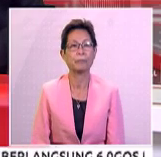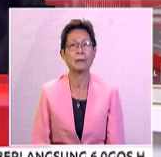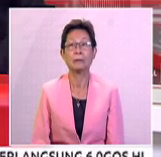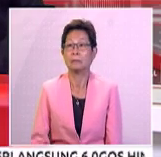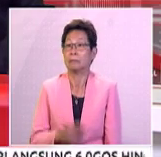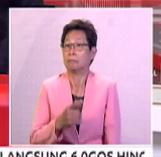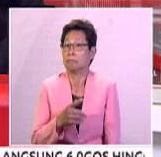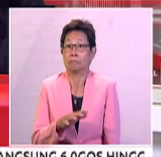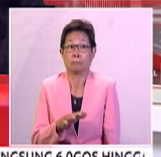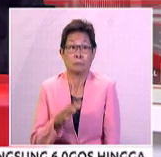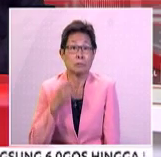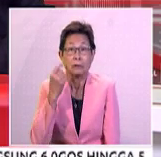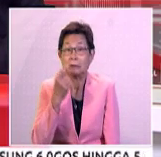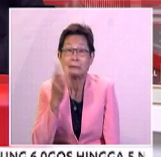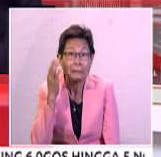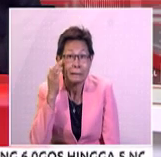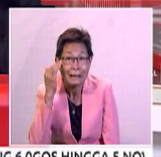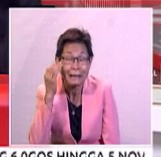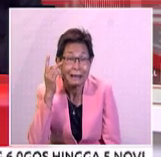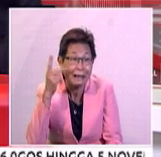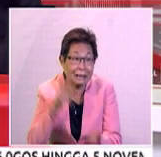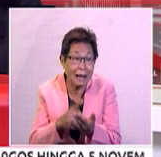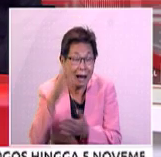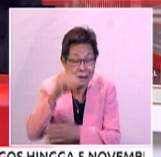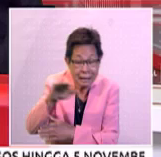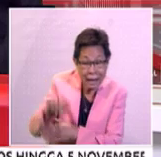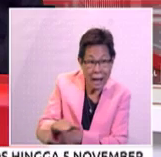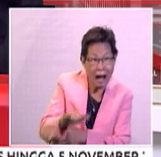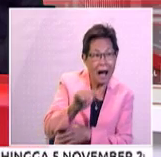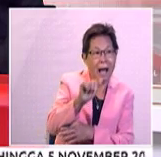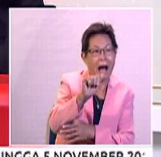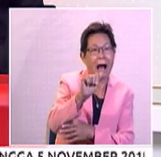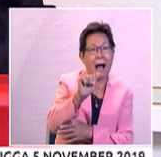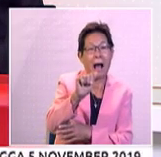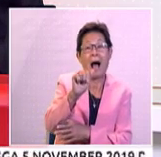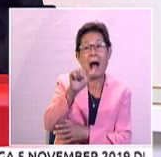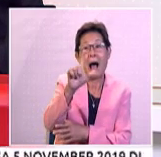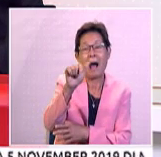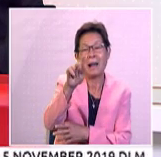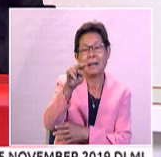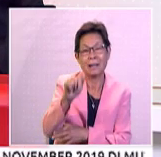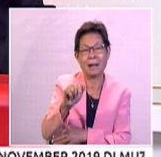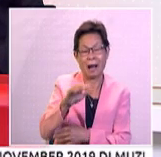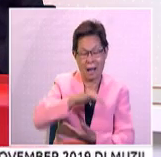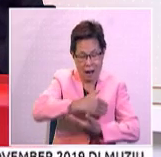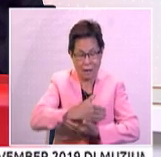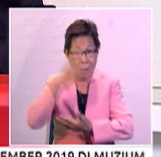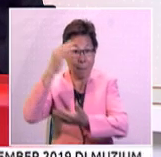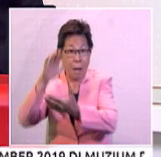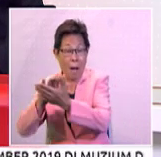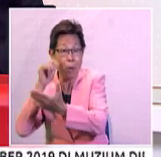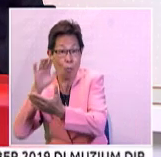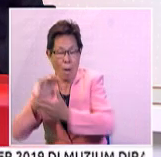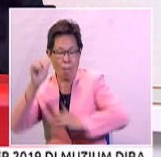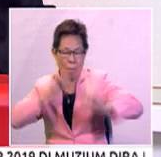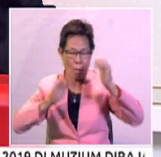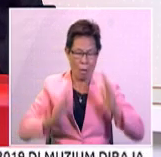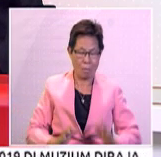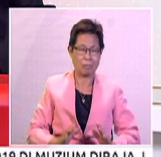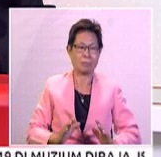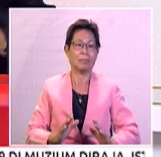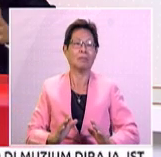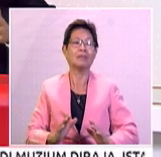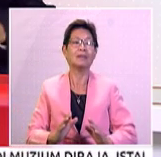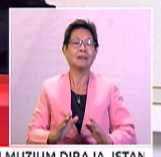Siapa yang tidak kenal dengan si cilik bernama Lara Alana? Ya, betul tu. Anak kepada pasangan pelakon Awal Ashari dan Syah Al-Yahya